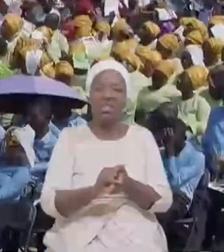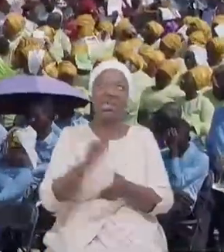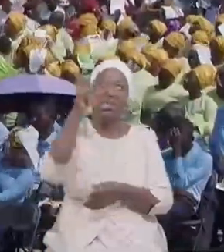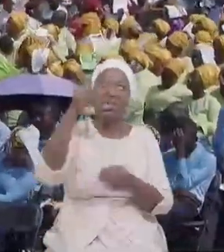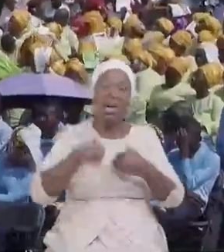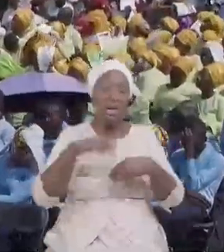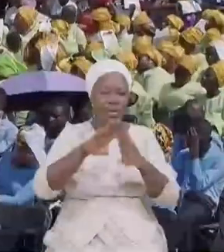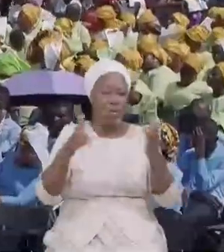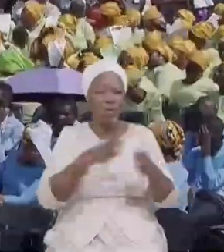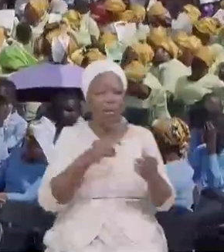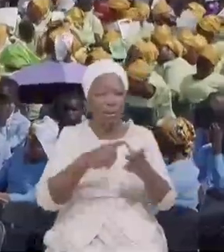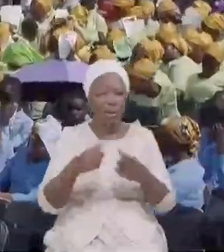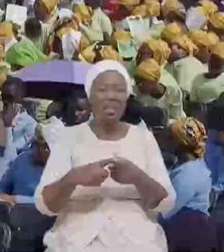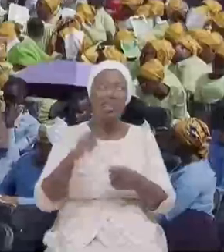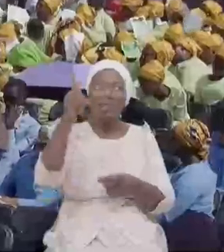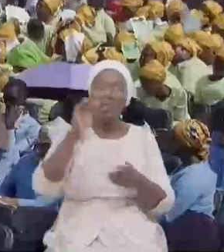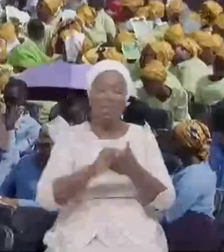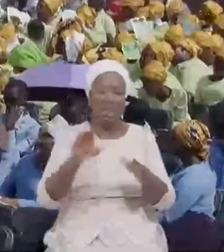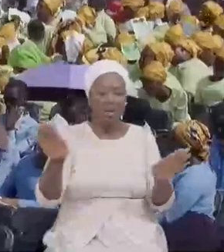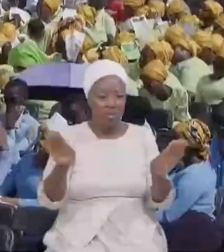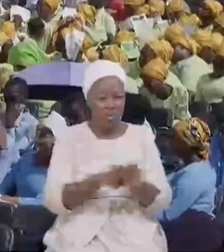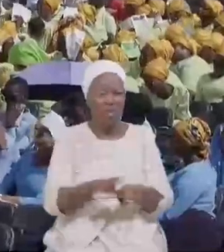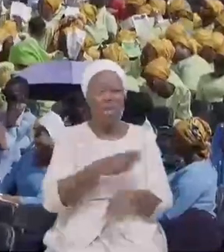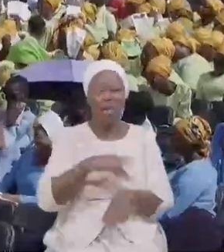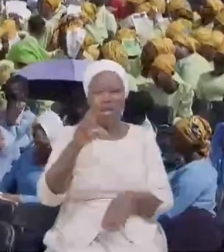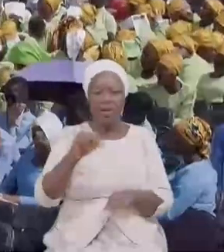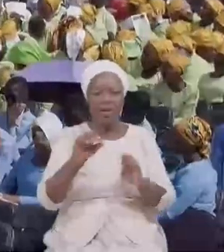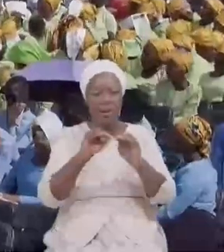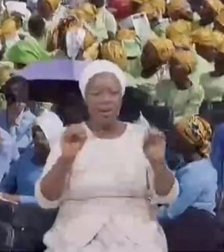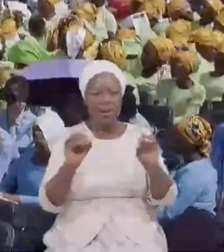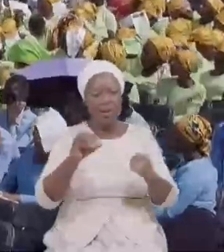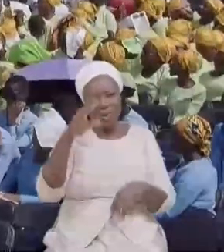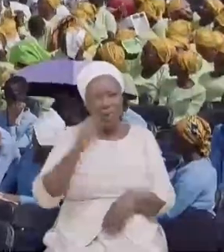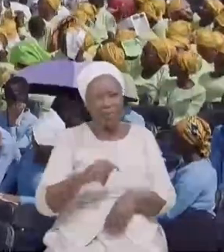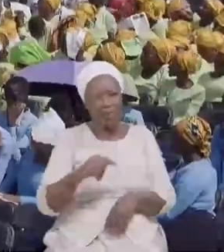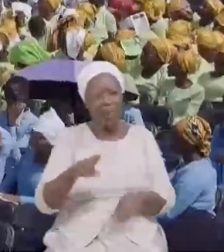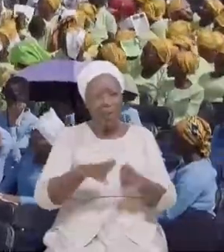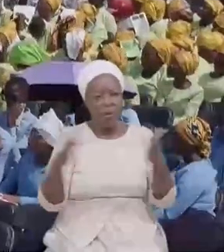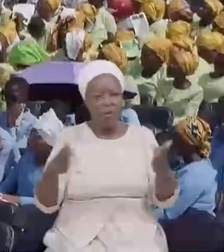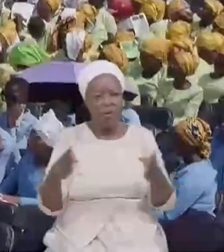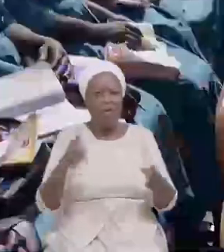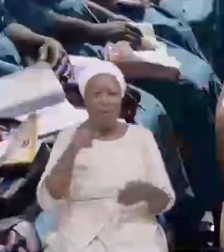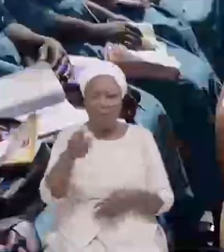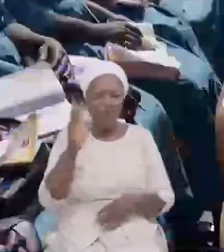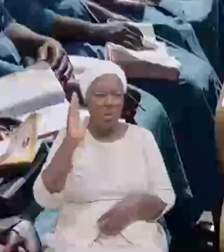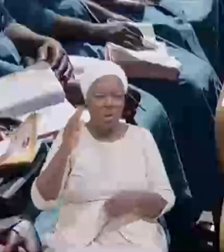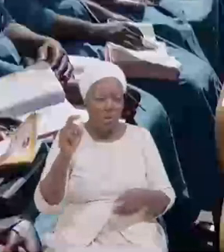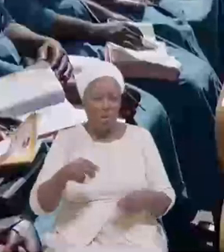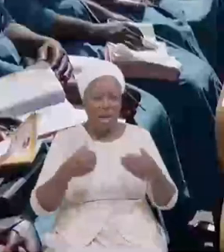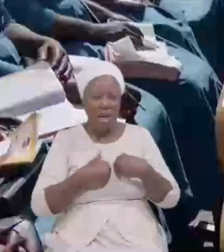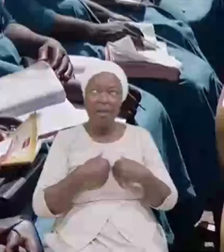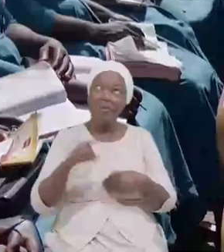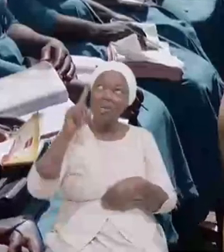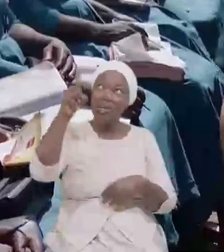Et celui qui ferme et personne n'ouvrira. Vous l'aurez comme sauveur. Vous l'aurez